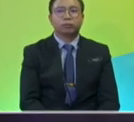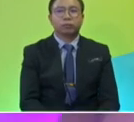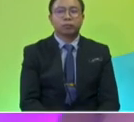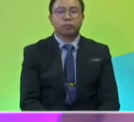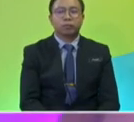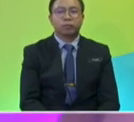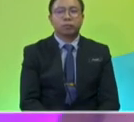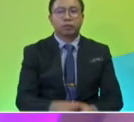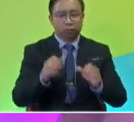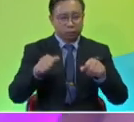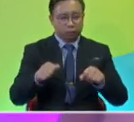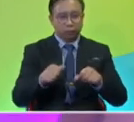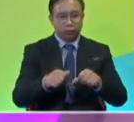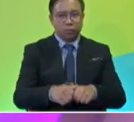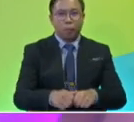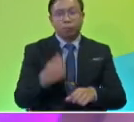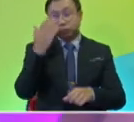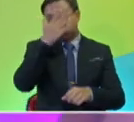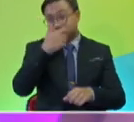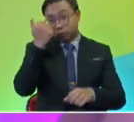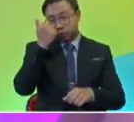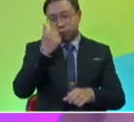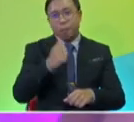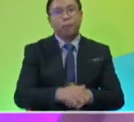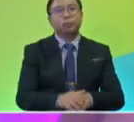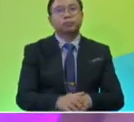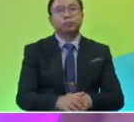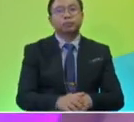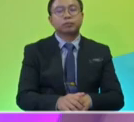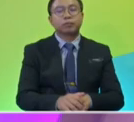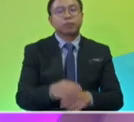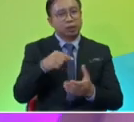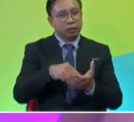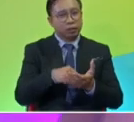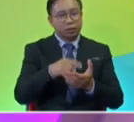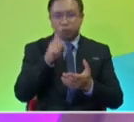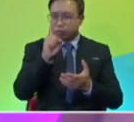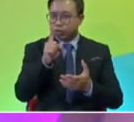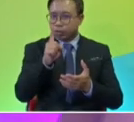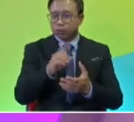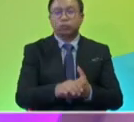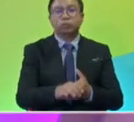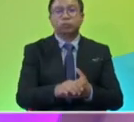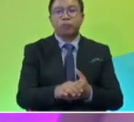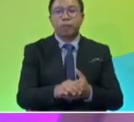boleh tap kan dia supaya cantik Tana comel kan Ha ini dikira sebagai satu tongram lah yang kecil kan okey